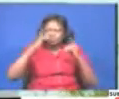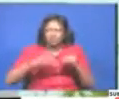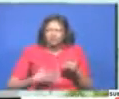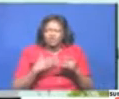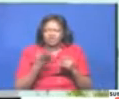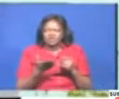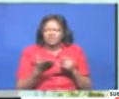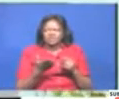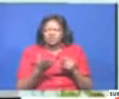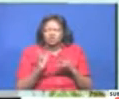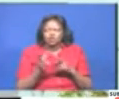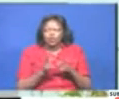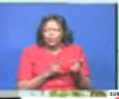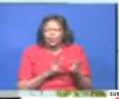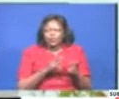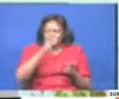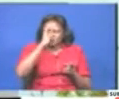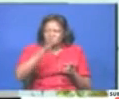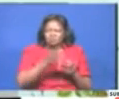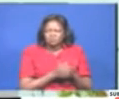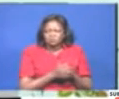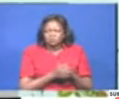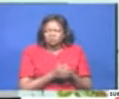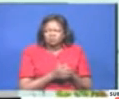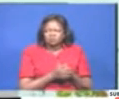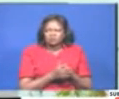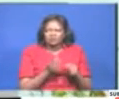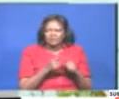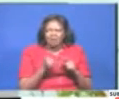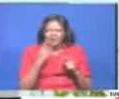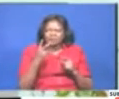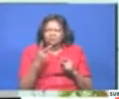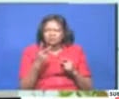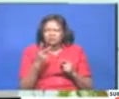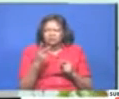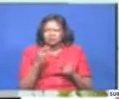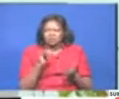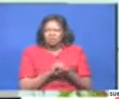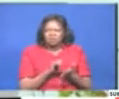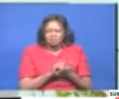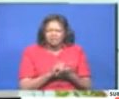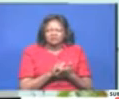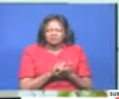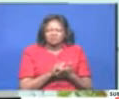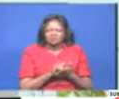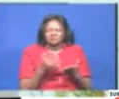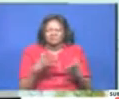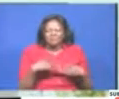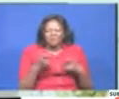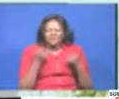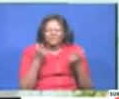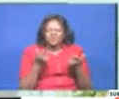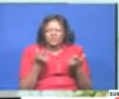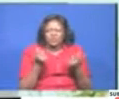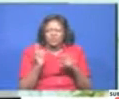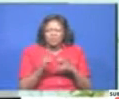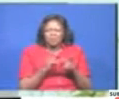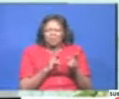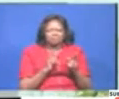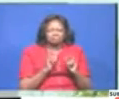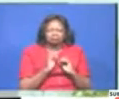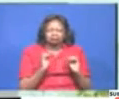kama kawaida Jumapili. Lakini naona hali ilivyo sahihi, watu si wengi kama kawaida. Na nimetembea